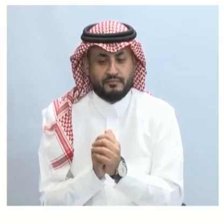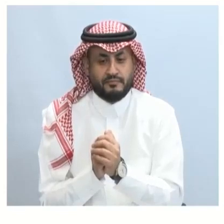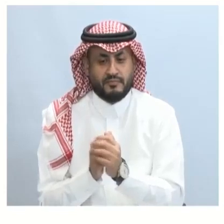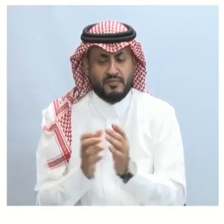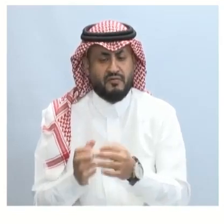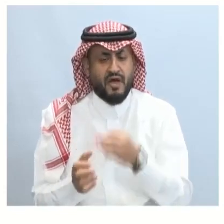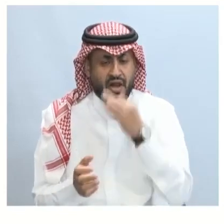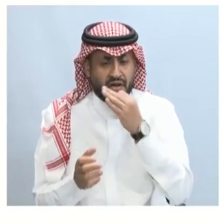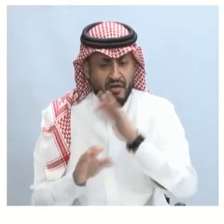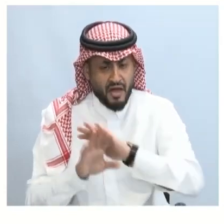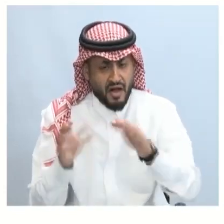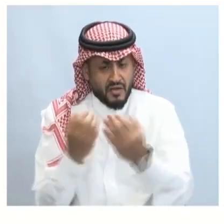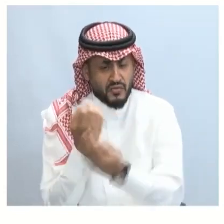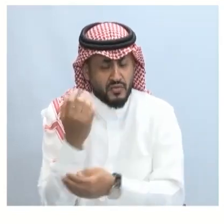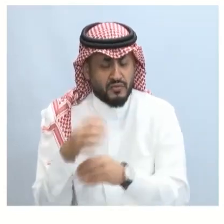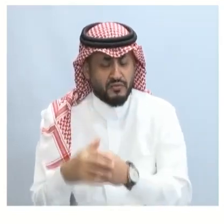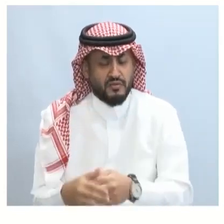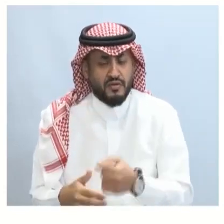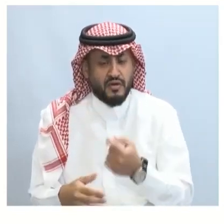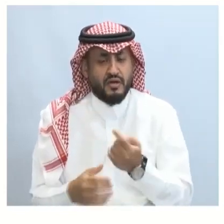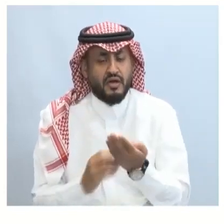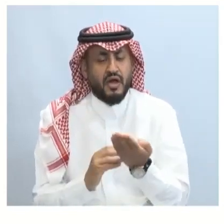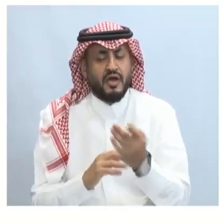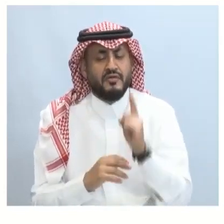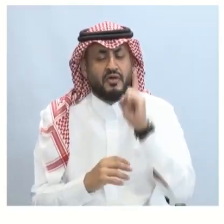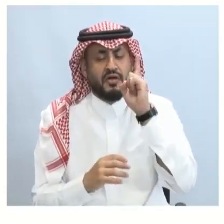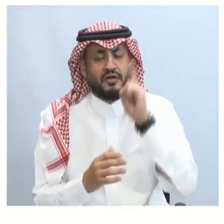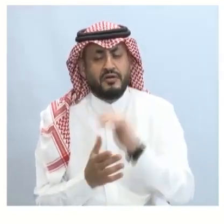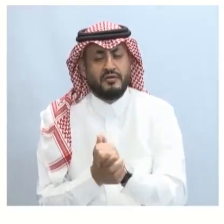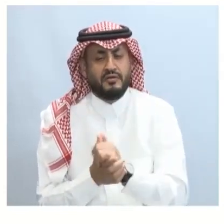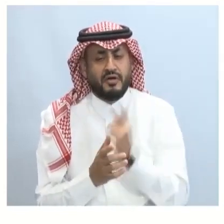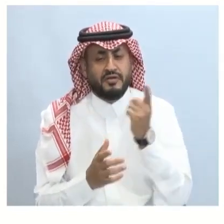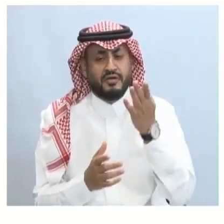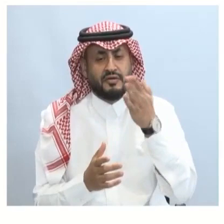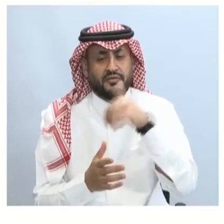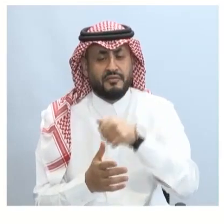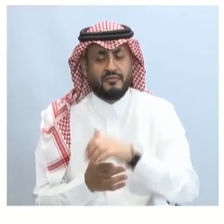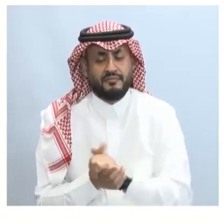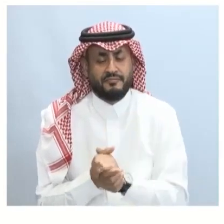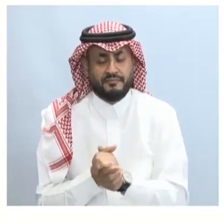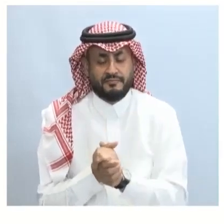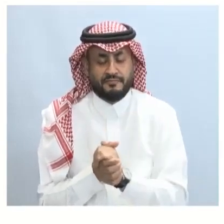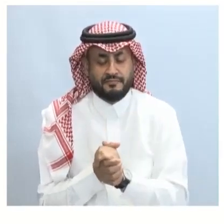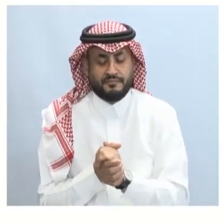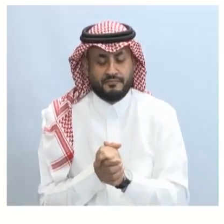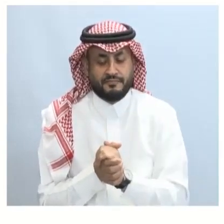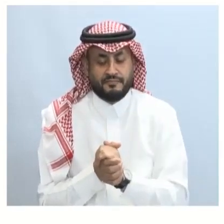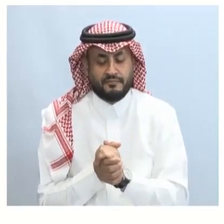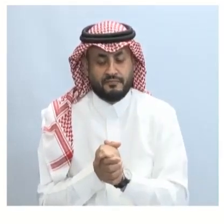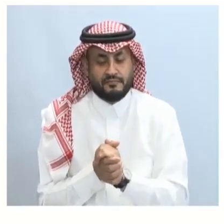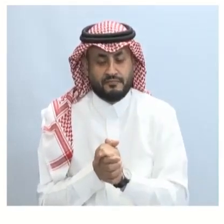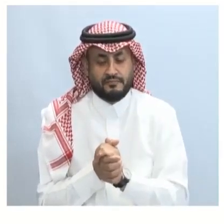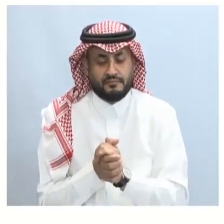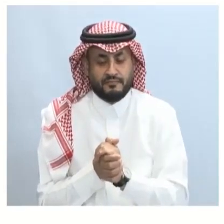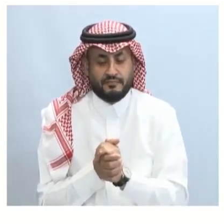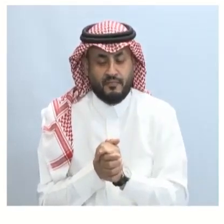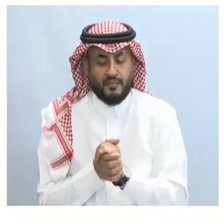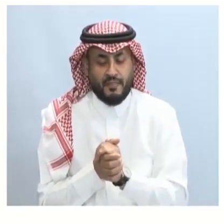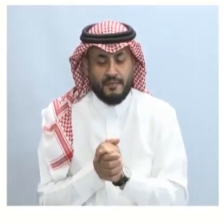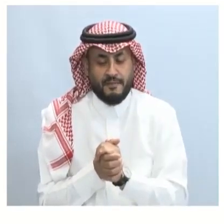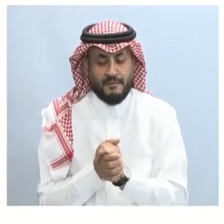يقول المسلم بعد الوضوء اشهد ان لا اله الا الله وان محمدا عبد الله ورسوله